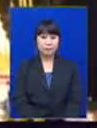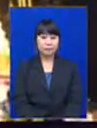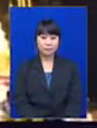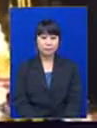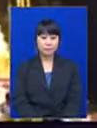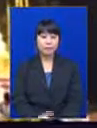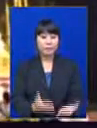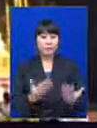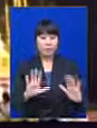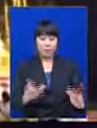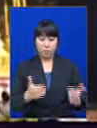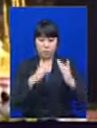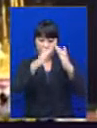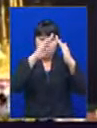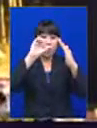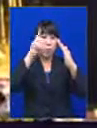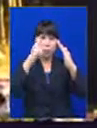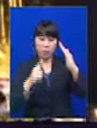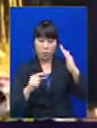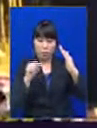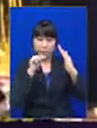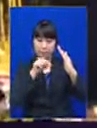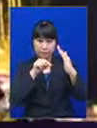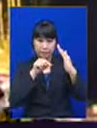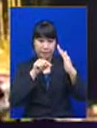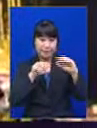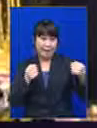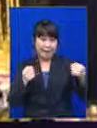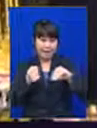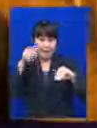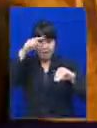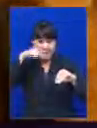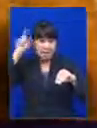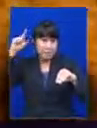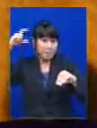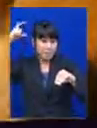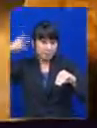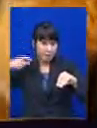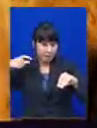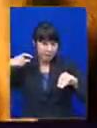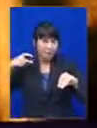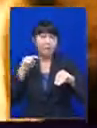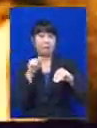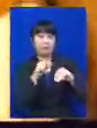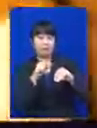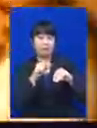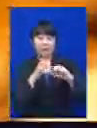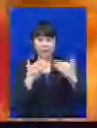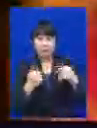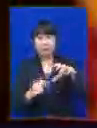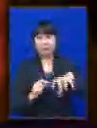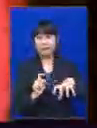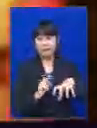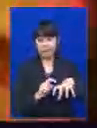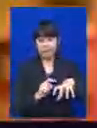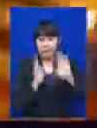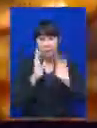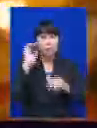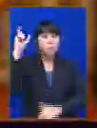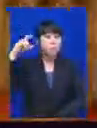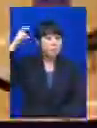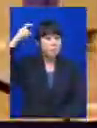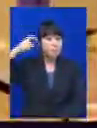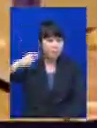รอบเจดีย์ชเวดากององค์จำลองใกล้ชายแดนไทยเมียนมาจังหวัดท่าขี้เหล็กคือสถานที่ที่ชาวเมียนม